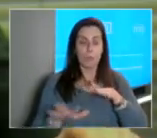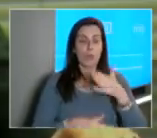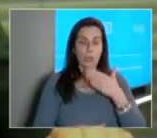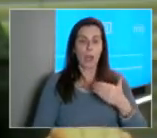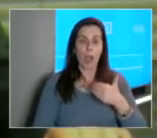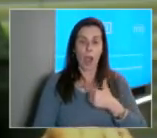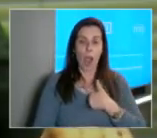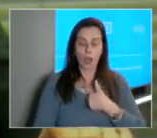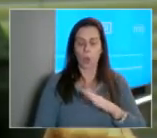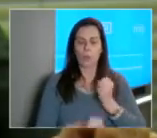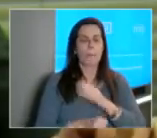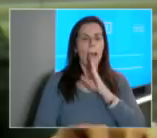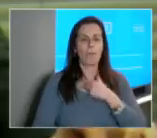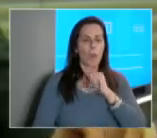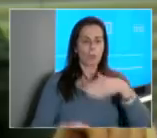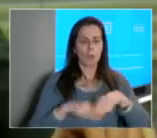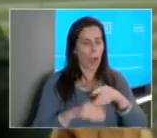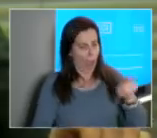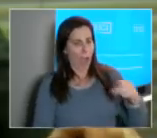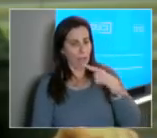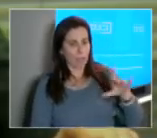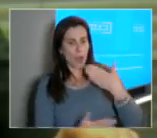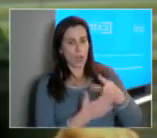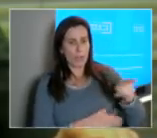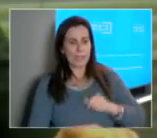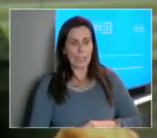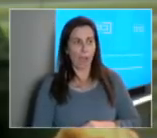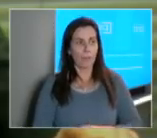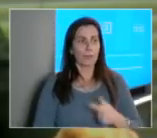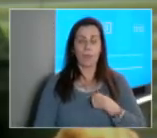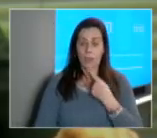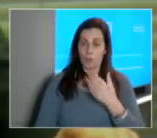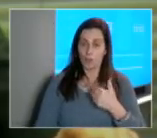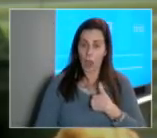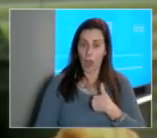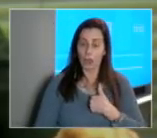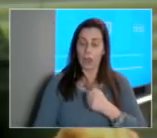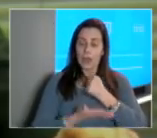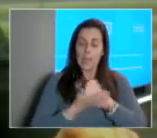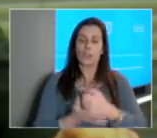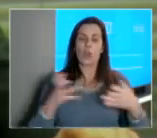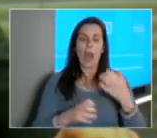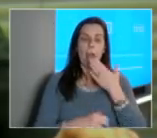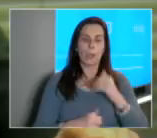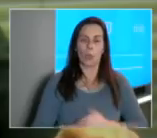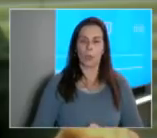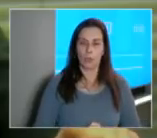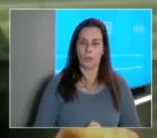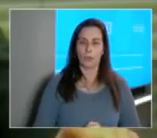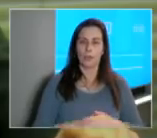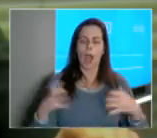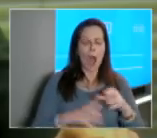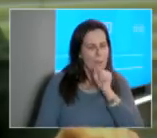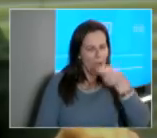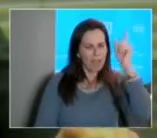ישראל, אנחנו המכשול לשלום, ואני אמרתי, את תאמרי את מה שאת תגידי, ואני אגיד שאני נציגו של העם היהודי, עם